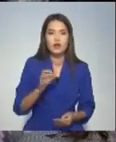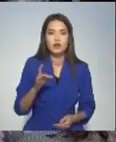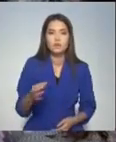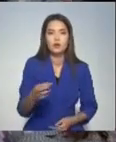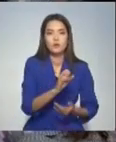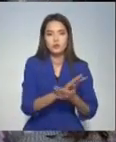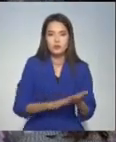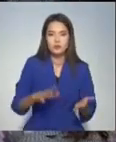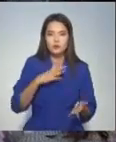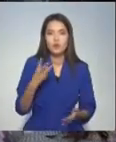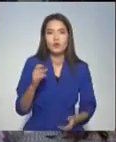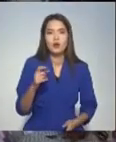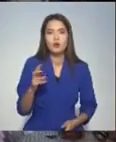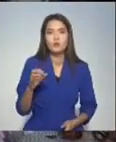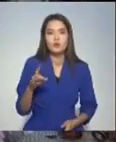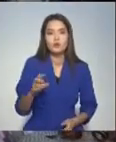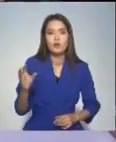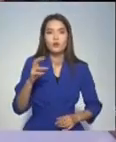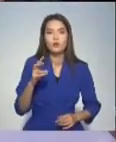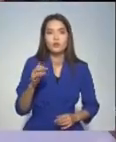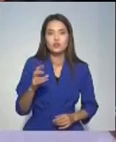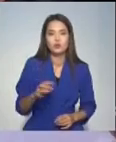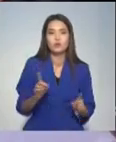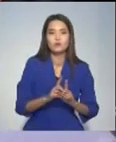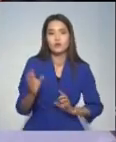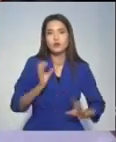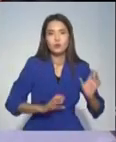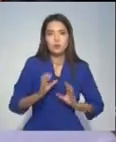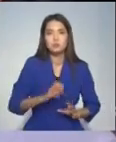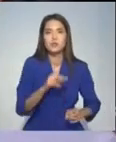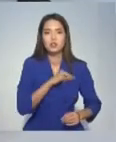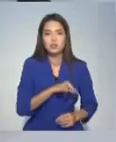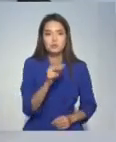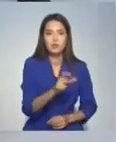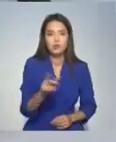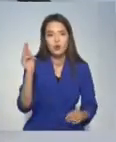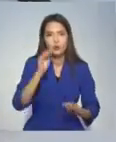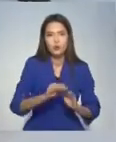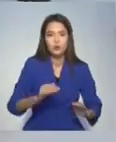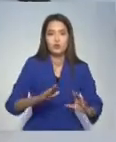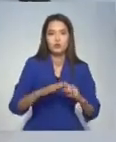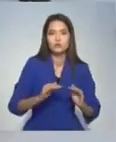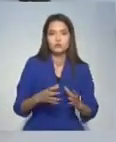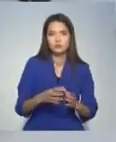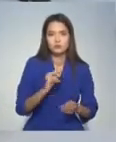жалғасты. Шоқан Уәлиханов атындағы Көкшетау университетінің студенттерімен және профессор-оқытушылар құрамымен жолықты.